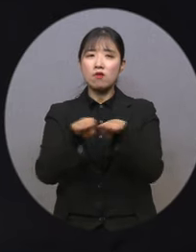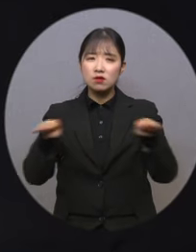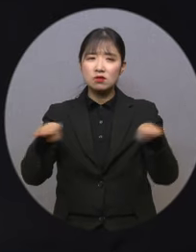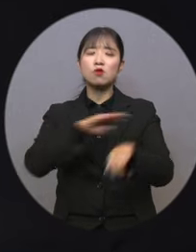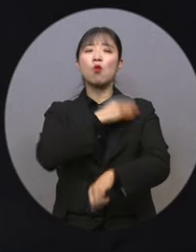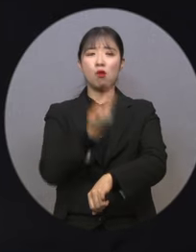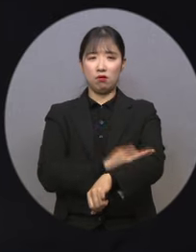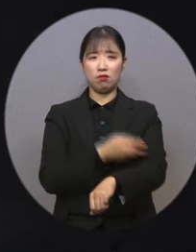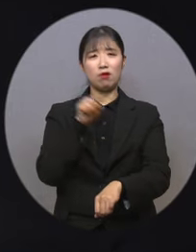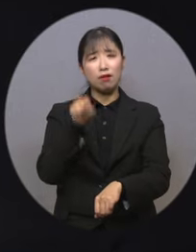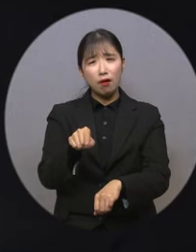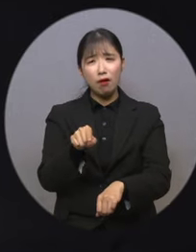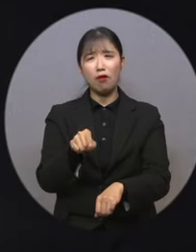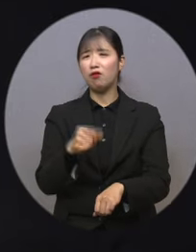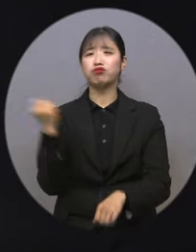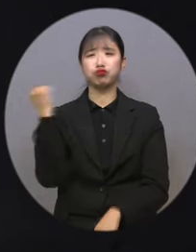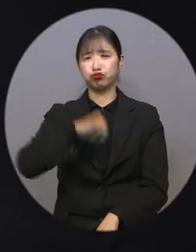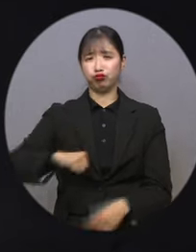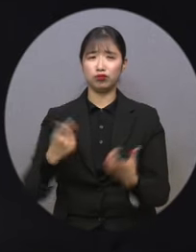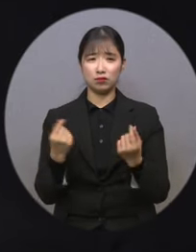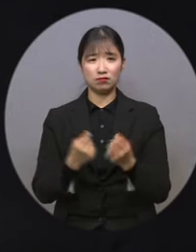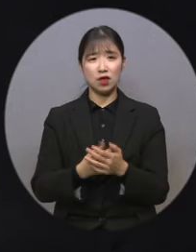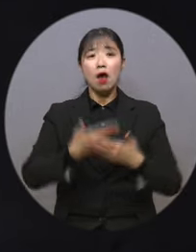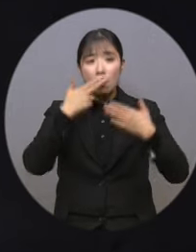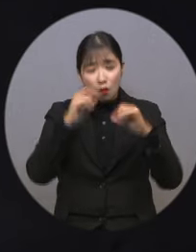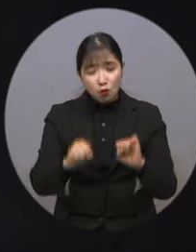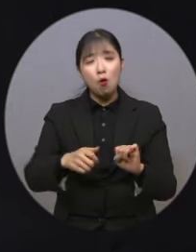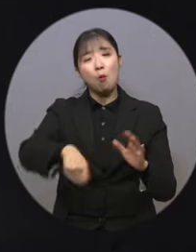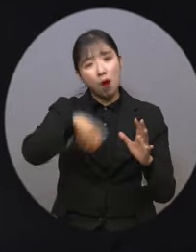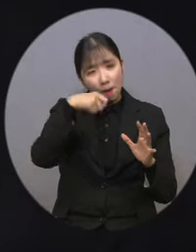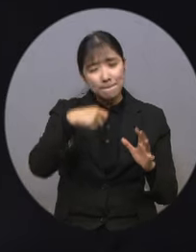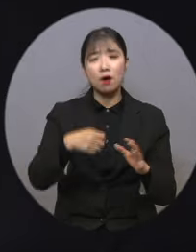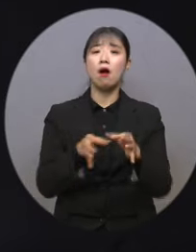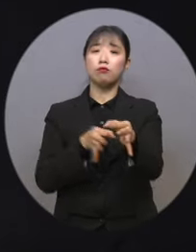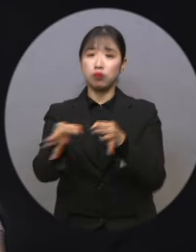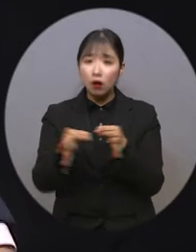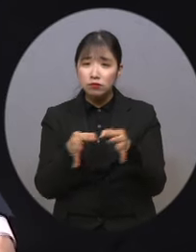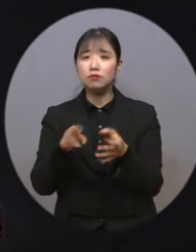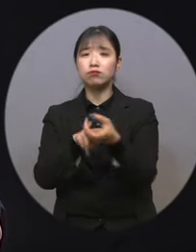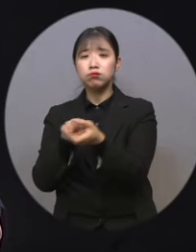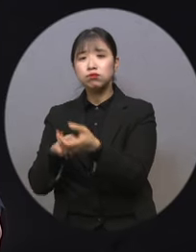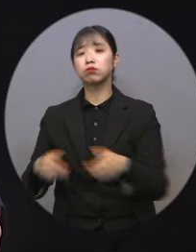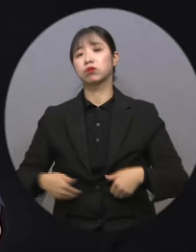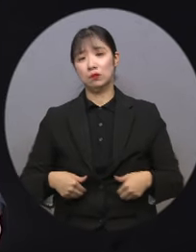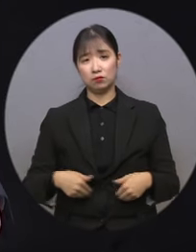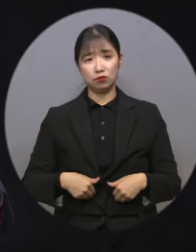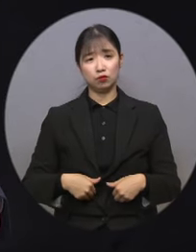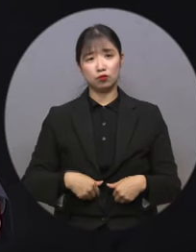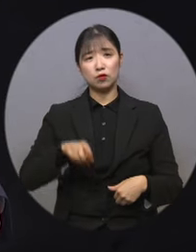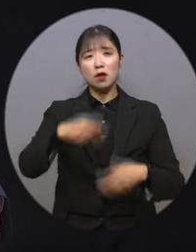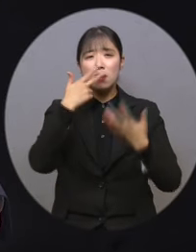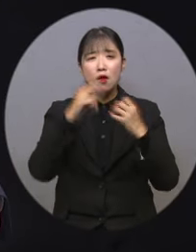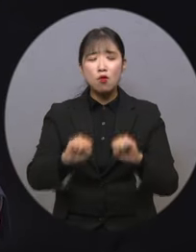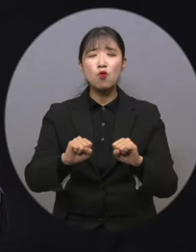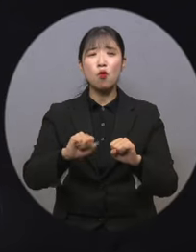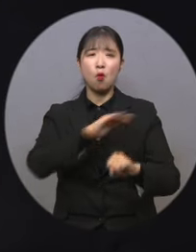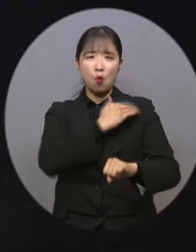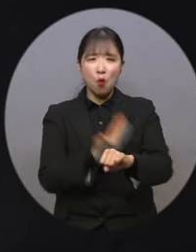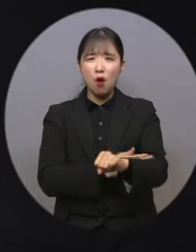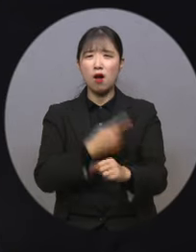거예요. 생존해야 되잖아. 밥을 먹어야 되잖아. 그러면 영업을 해야 돼. 그 생존권을 위배해놓고서는 보상도 안